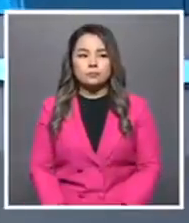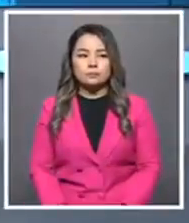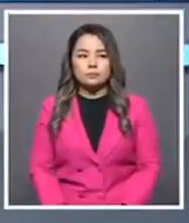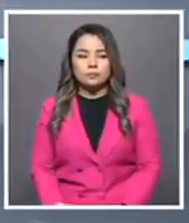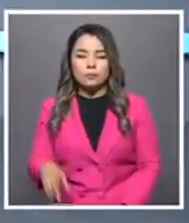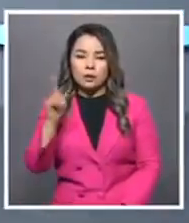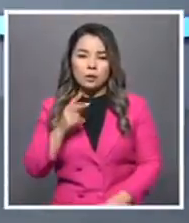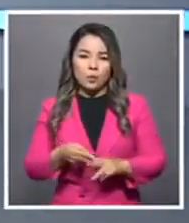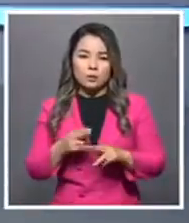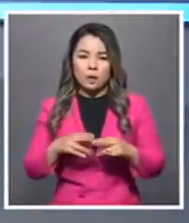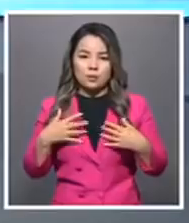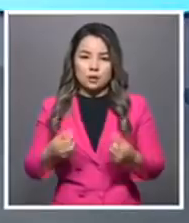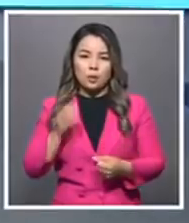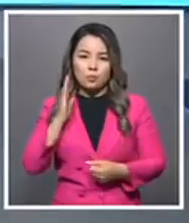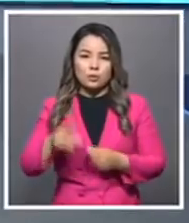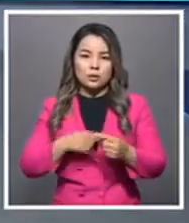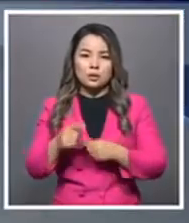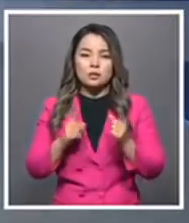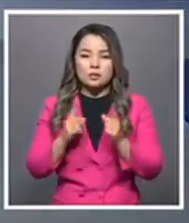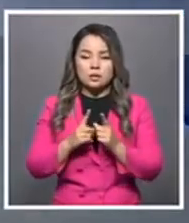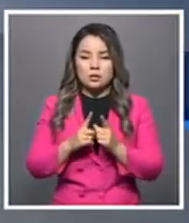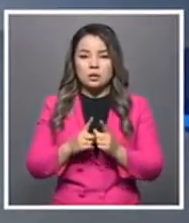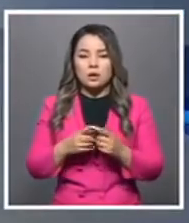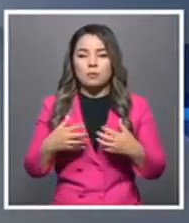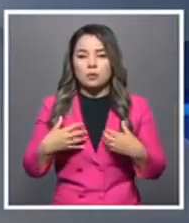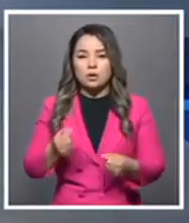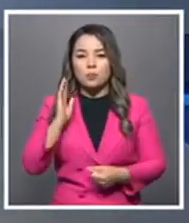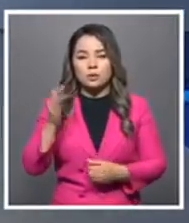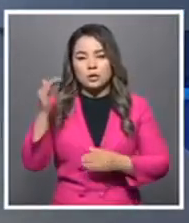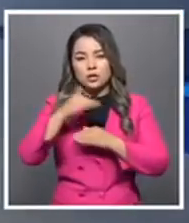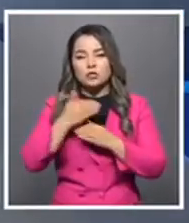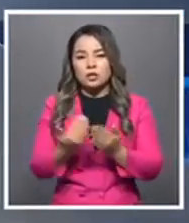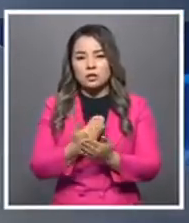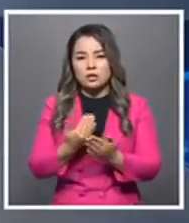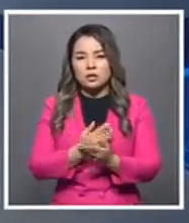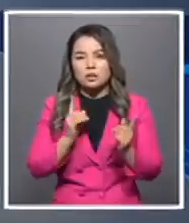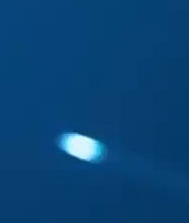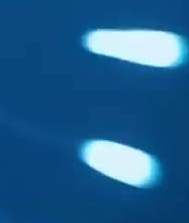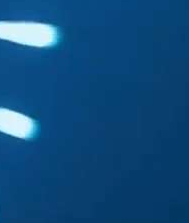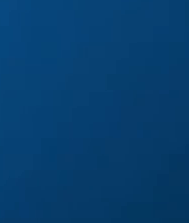Әзірге айтарымыз осы, келесі ақпарат кешкі 8-де болады. Жүздескенше.